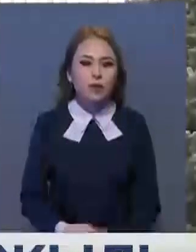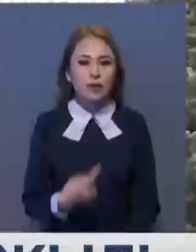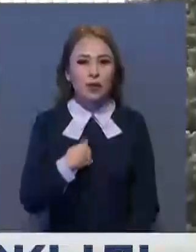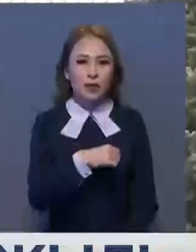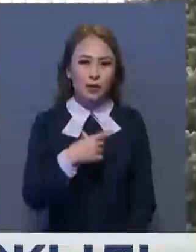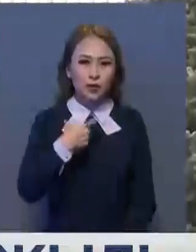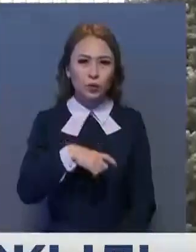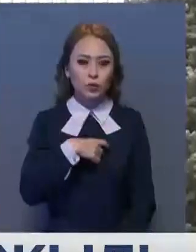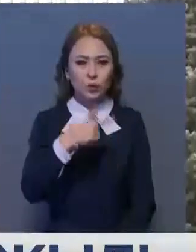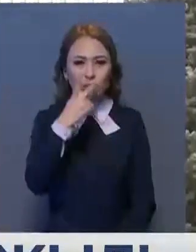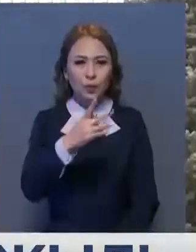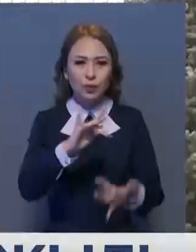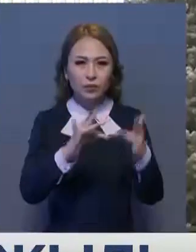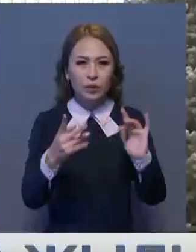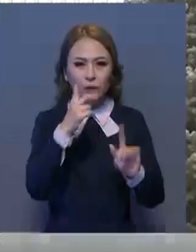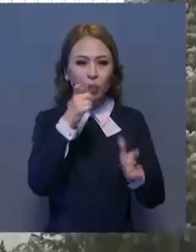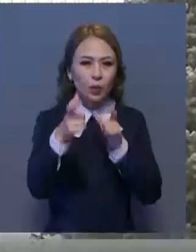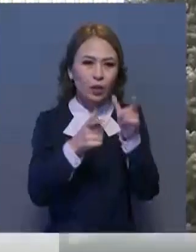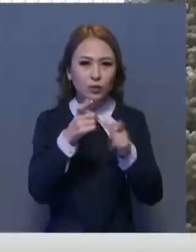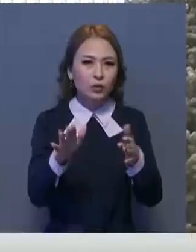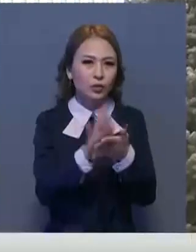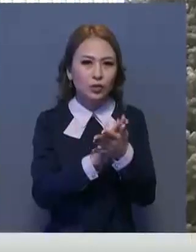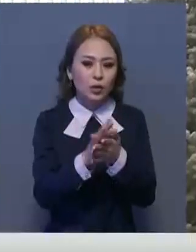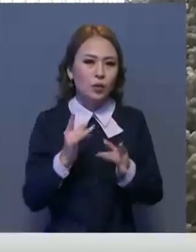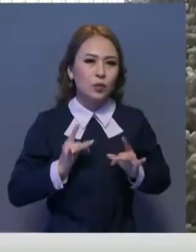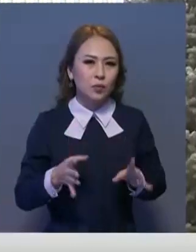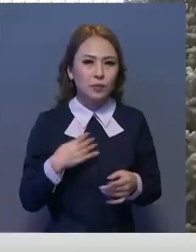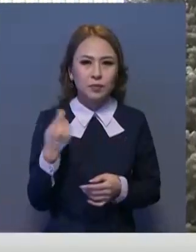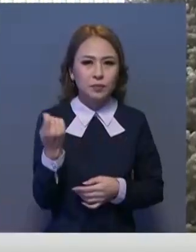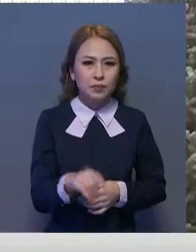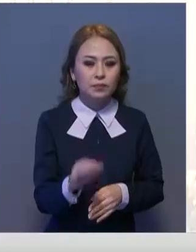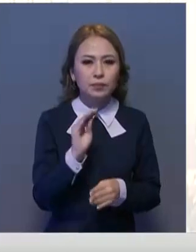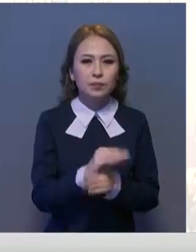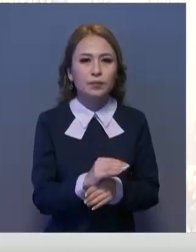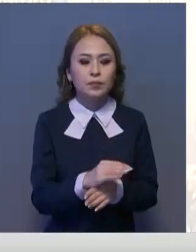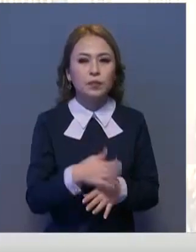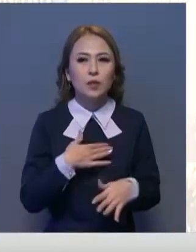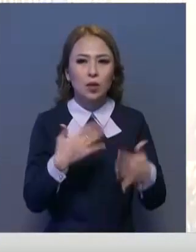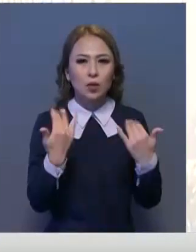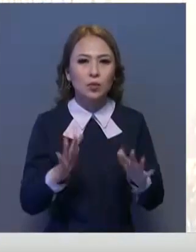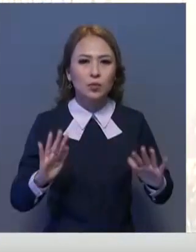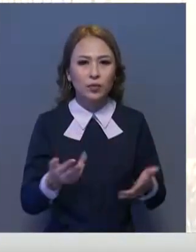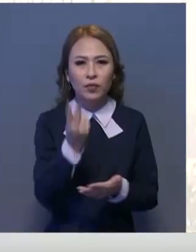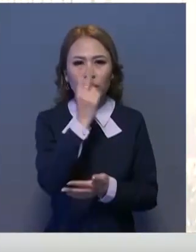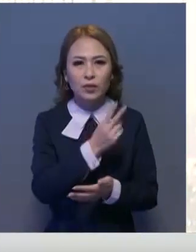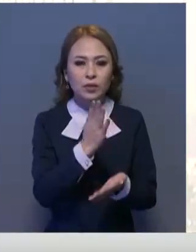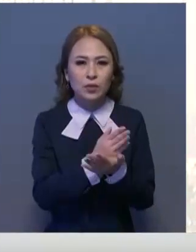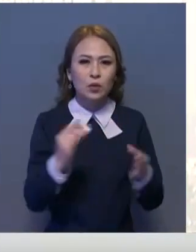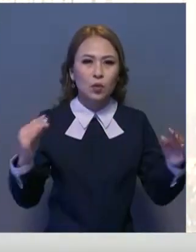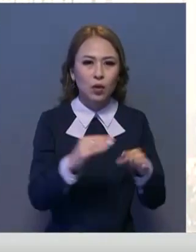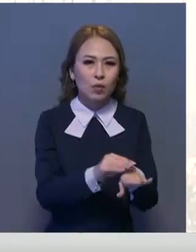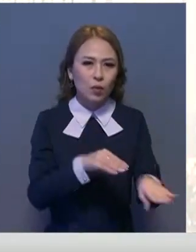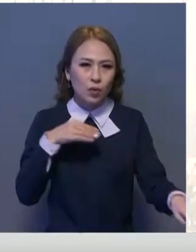айтатын болсам, өйтіп бұны улатып-шулатып ешқандай тойламайды екен, шыны керек. Қазір болып жатқан жағдайды көрмейсіздер, жолда